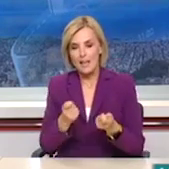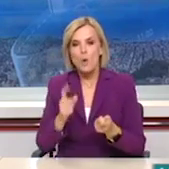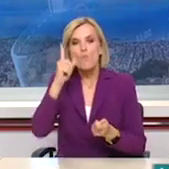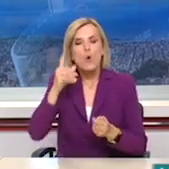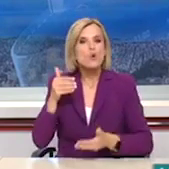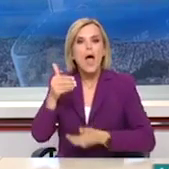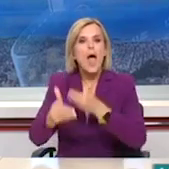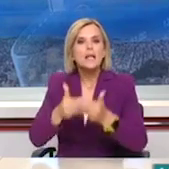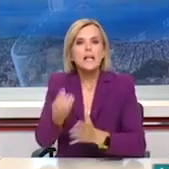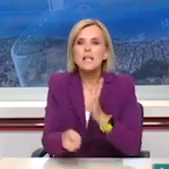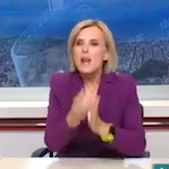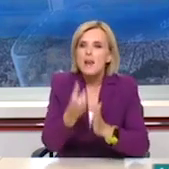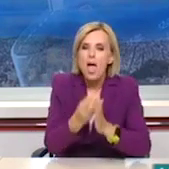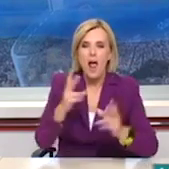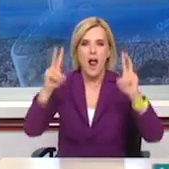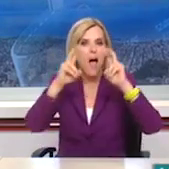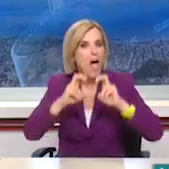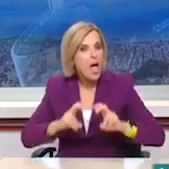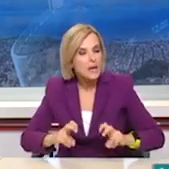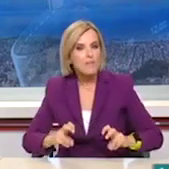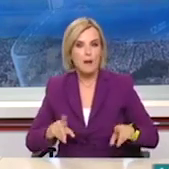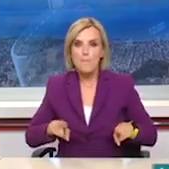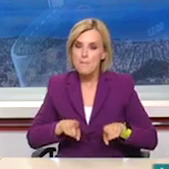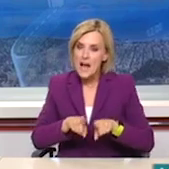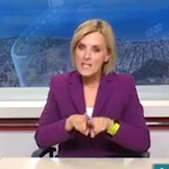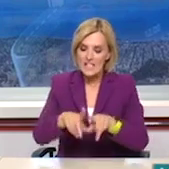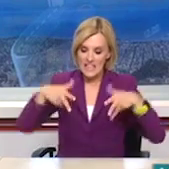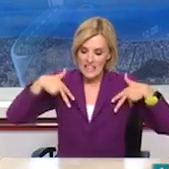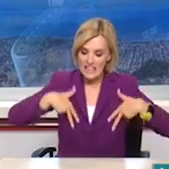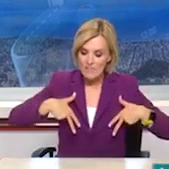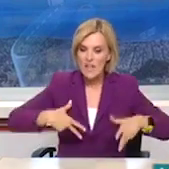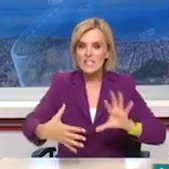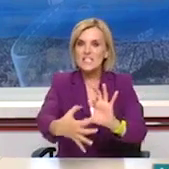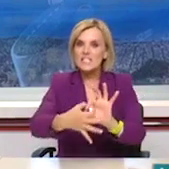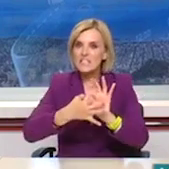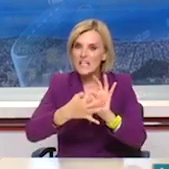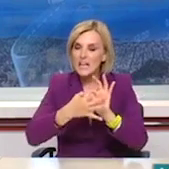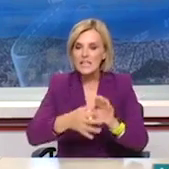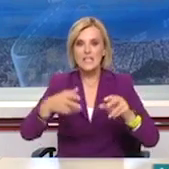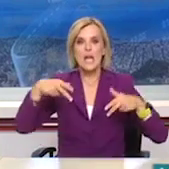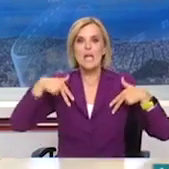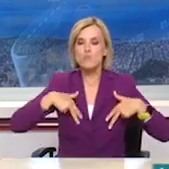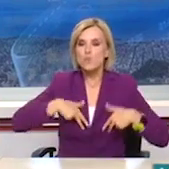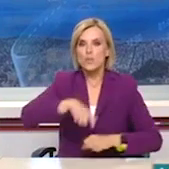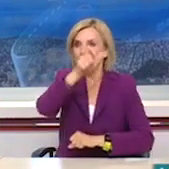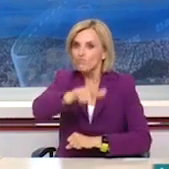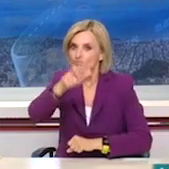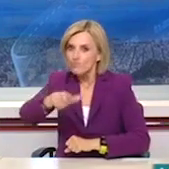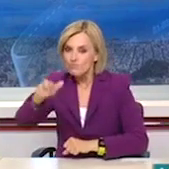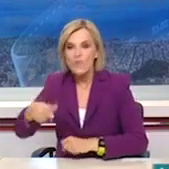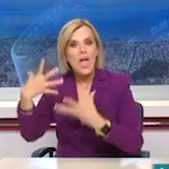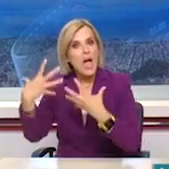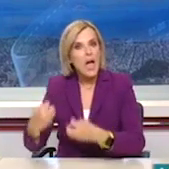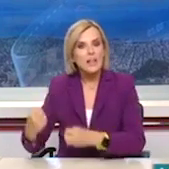ιατρικό τομέα, η πολιτεία λειτουργήσει συντεταγμένα, όπως έκανε όλο αυτό το διάστημα, και όλοι οι πολίτες λειτουργήσουμε με